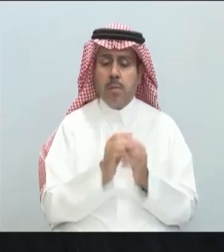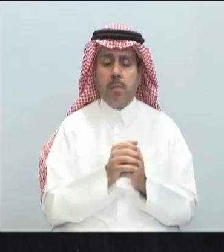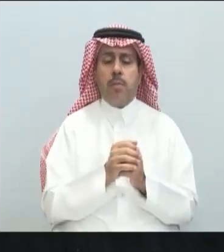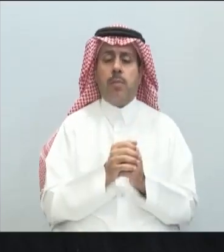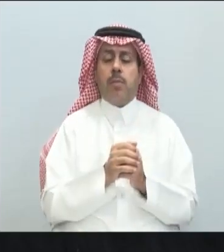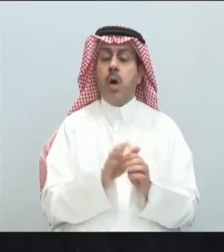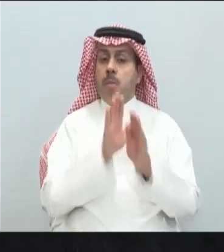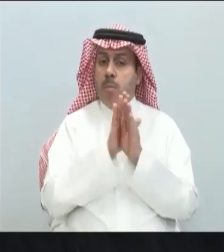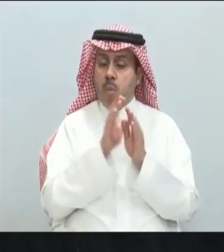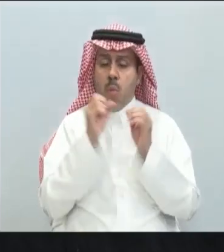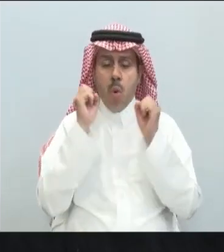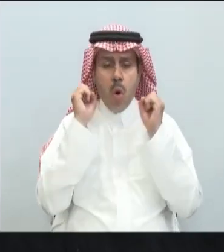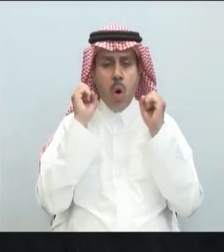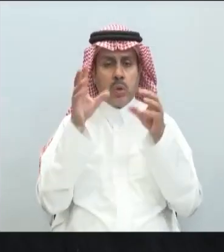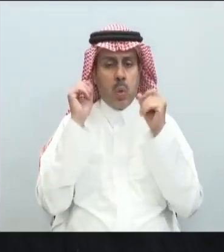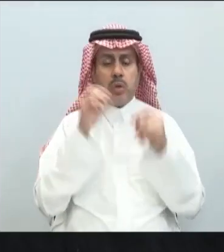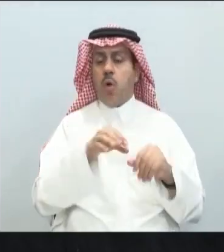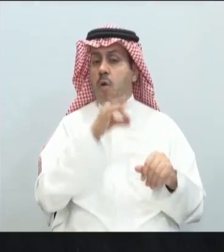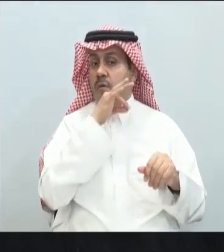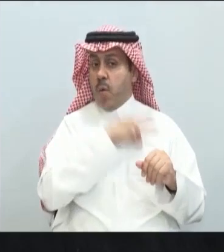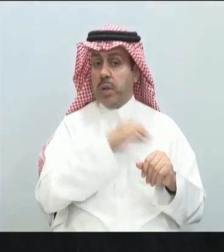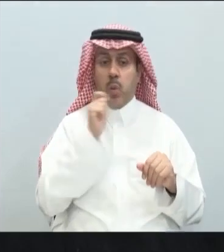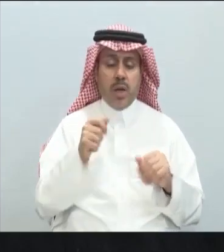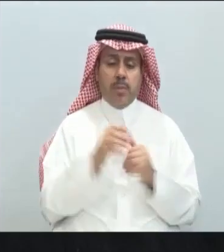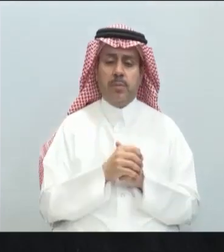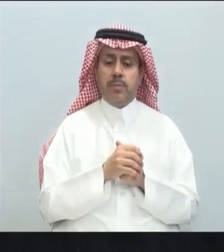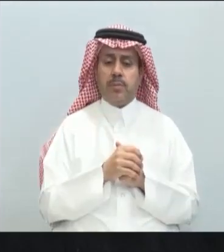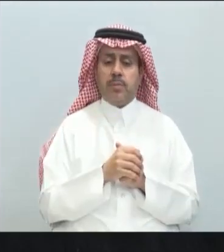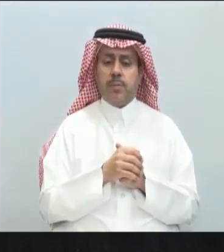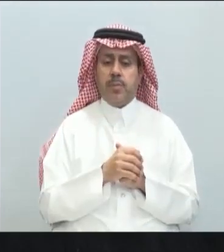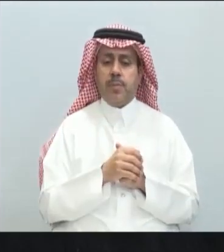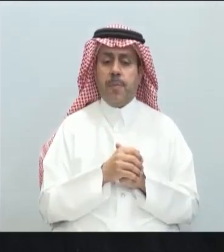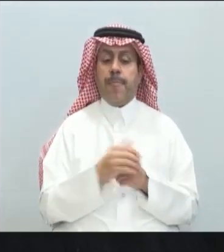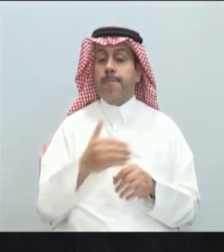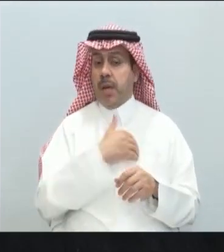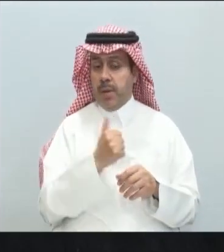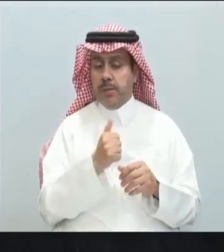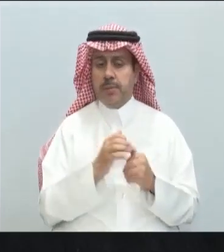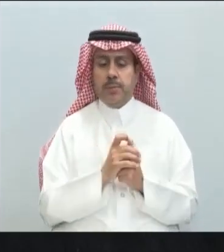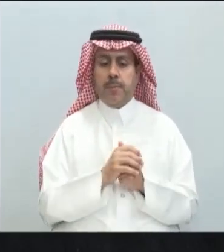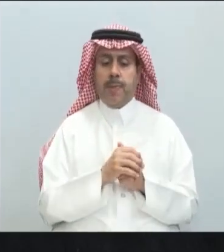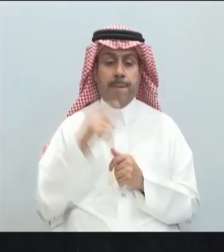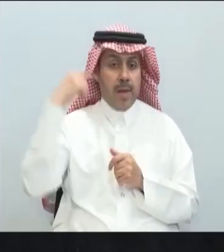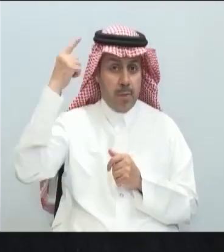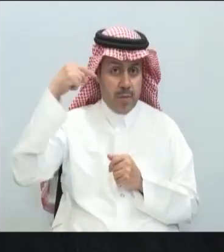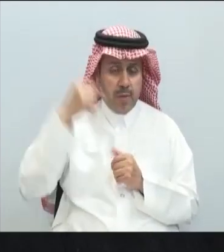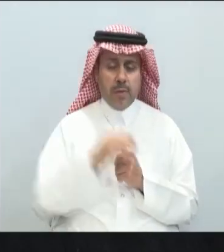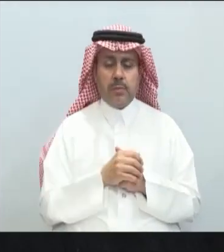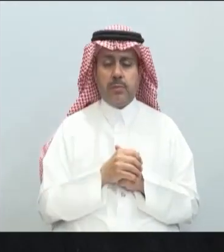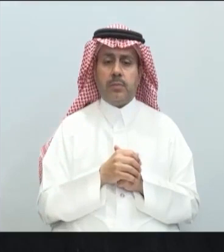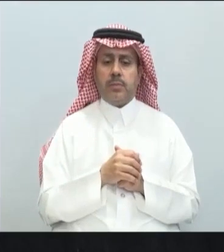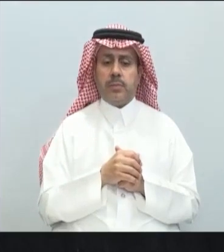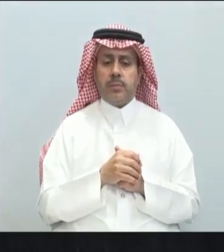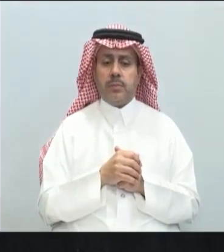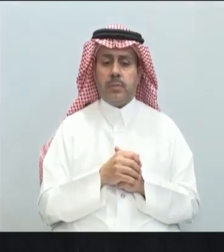معن لا ينضب وفيه من الحكم والفوائد والاحكام ما ينبغي لاهل الايمان ان يمعن النظر ويتامل